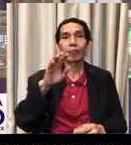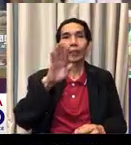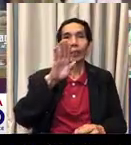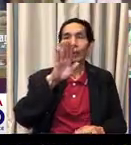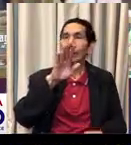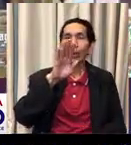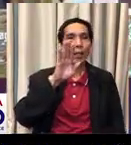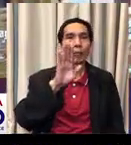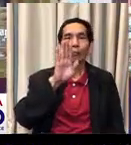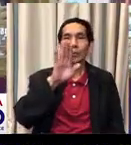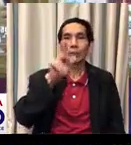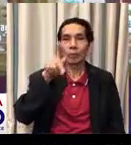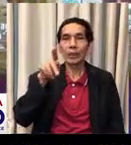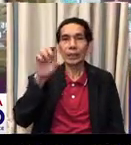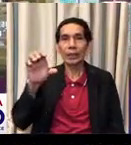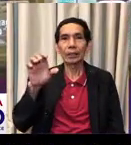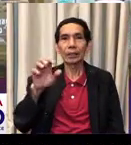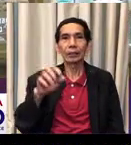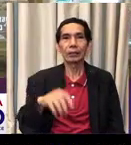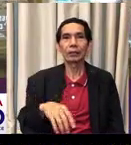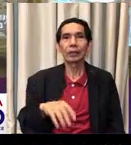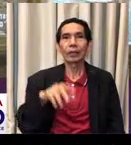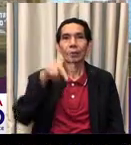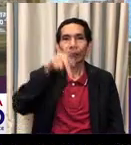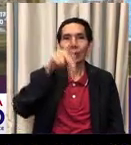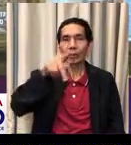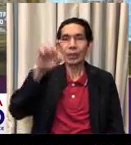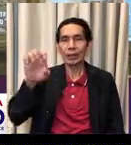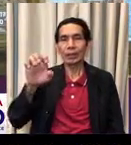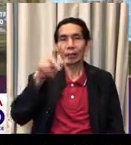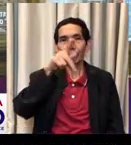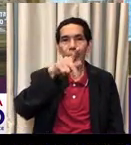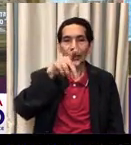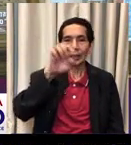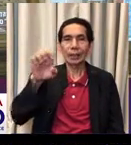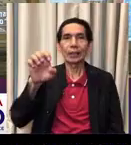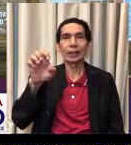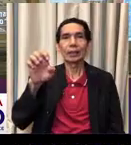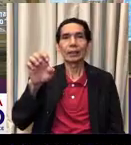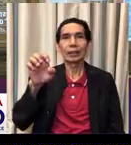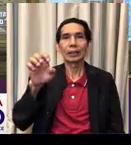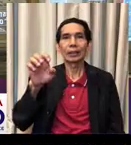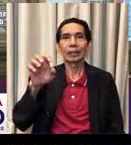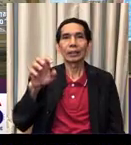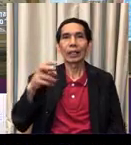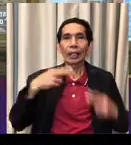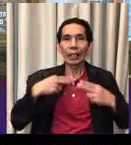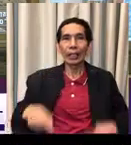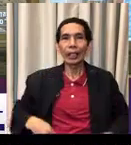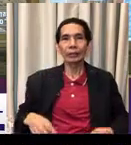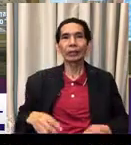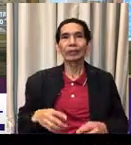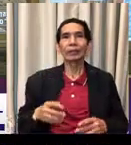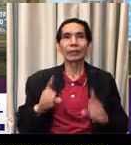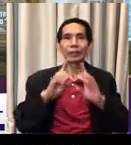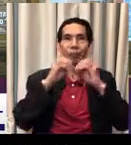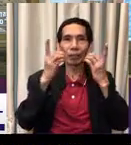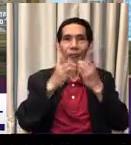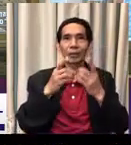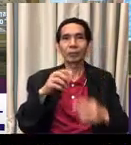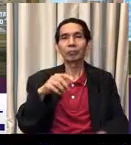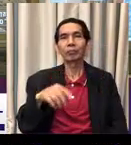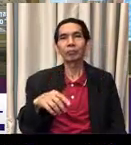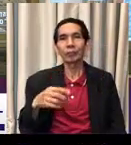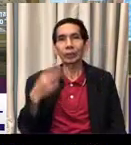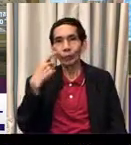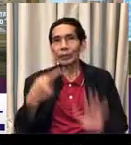yung gagamitin sa BERT. O ayan, no? Yung Onax sa Wakali. Medyo tagilid na tagilid pa ako. Oh. Hindi